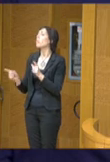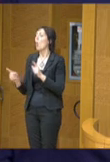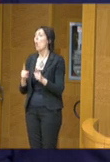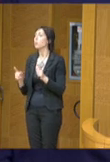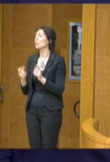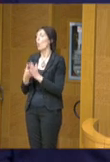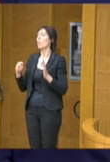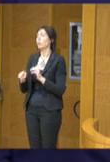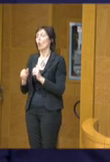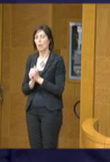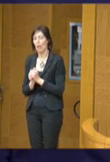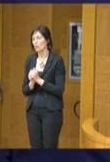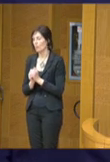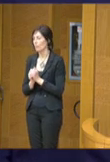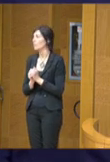importante, è il momento